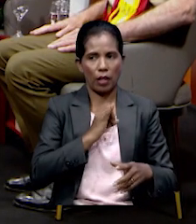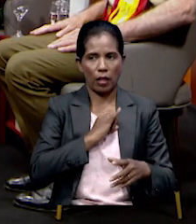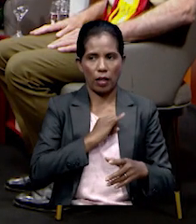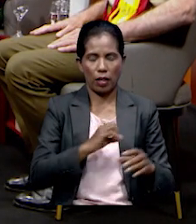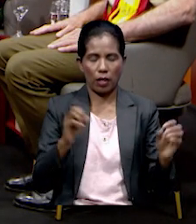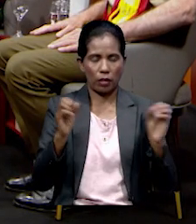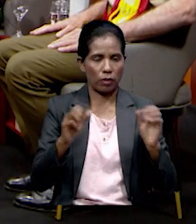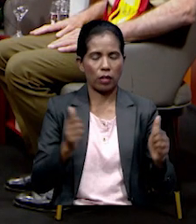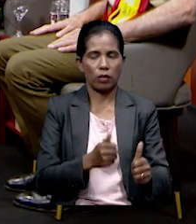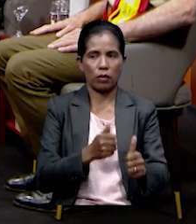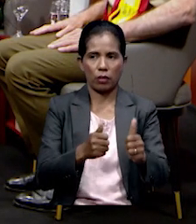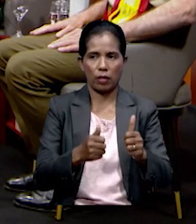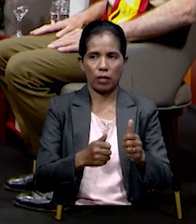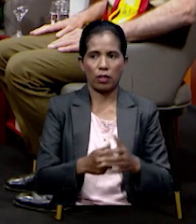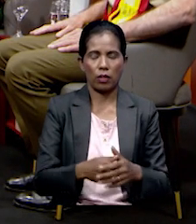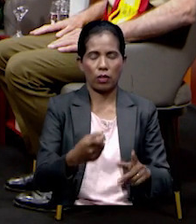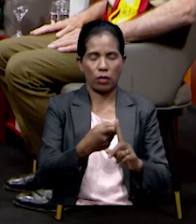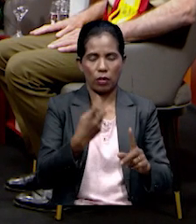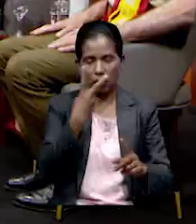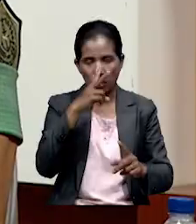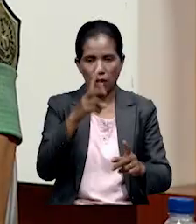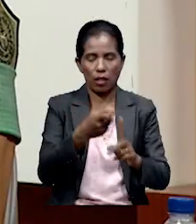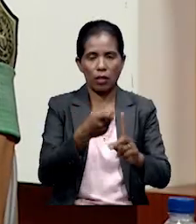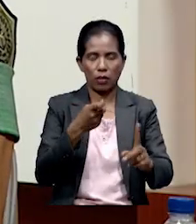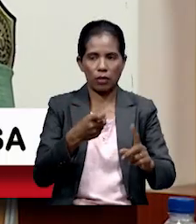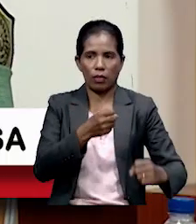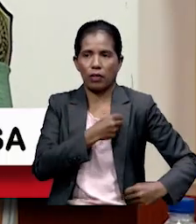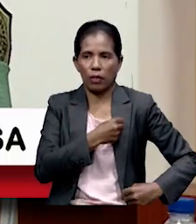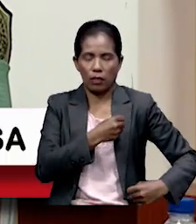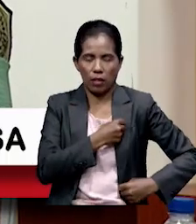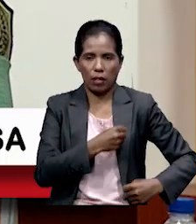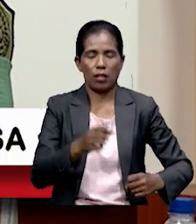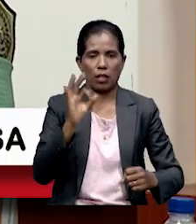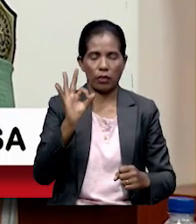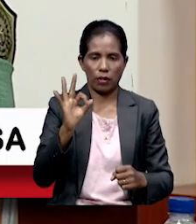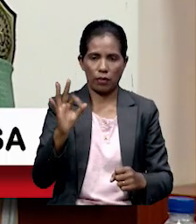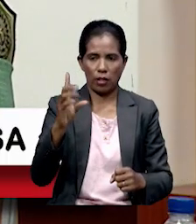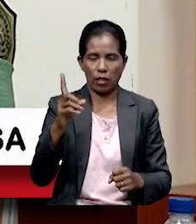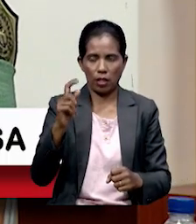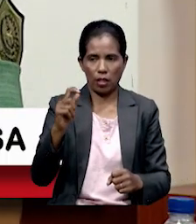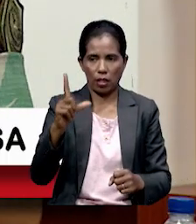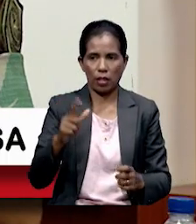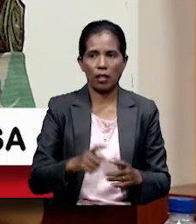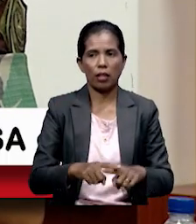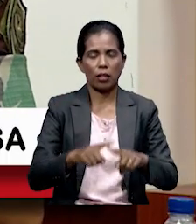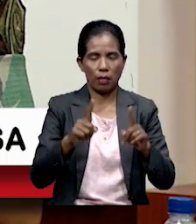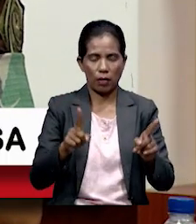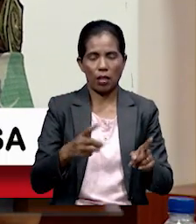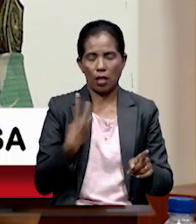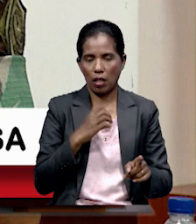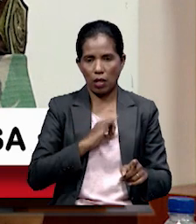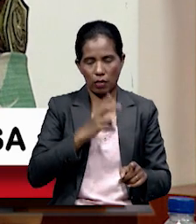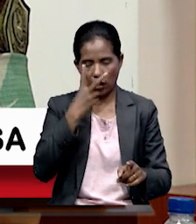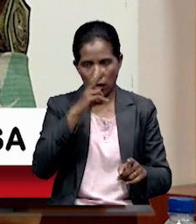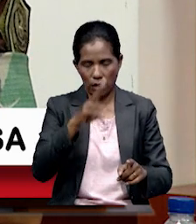mengikuti dari dekat untuk perkembangan Valentine fdtl tetapi siang saya lihat adalah